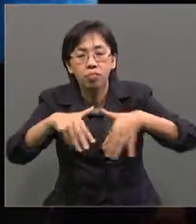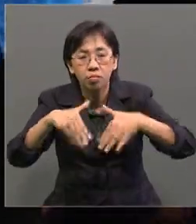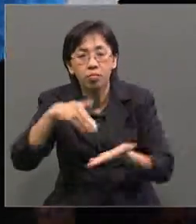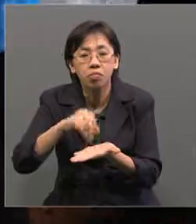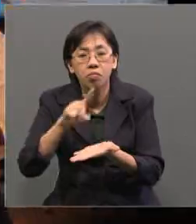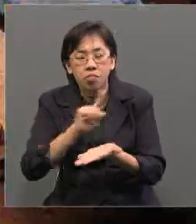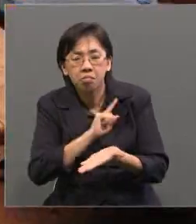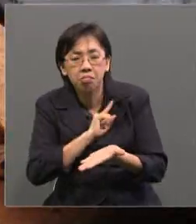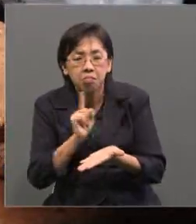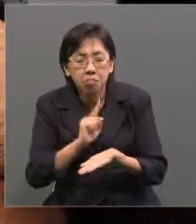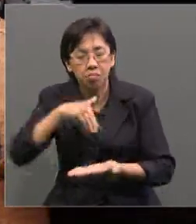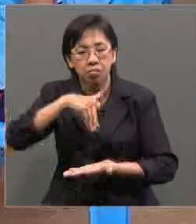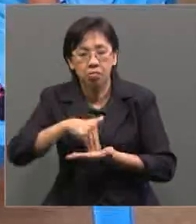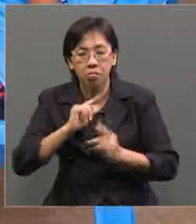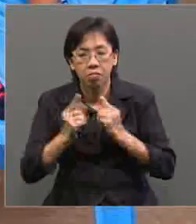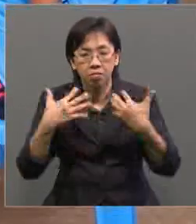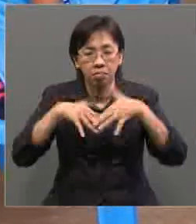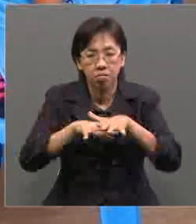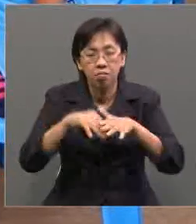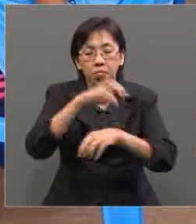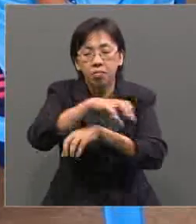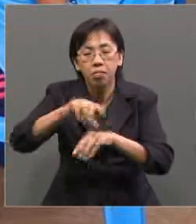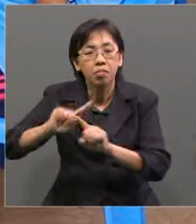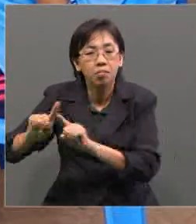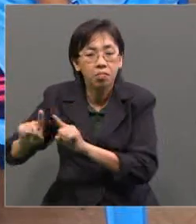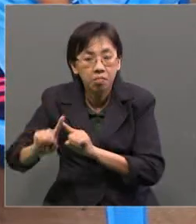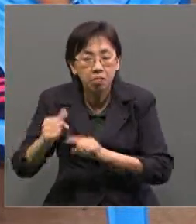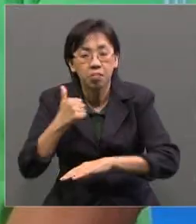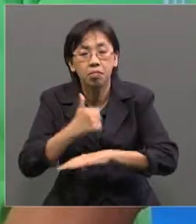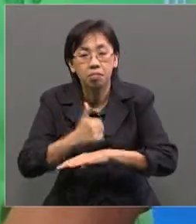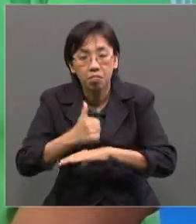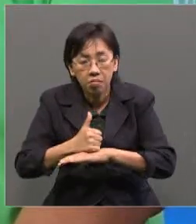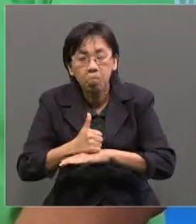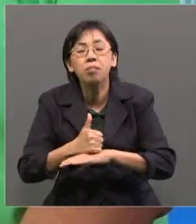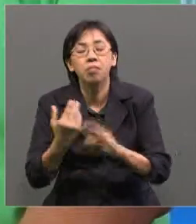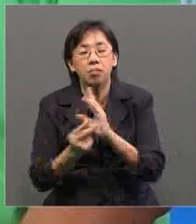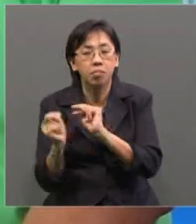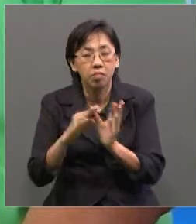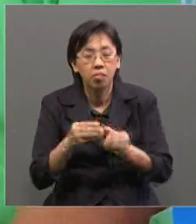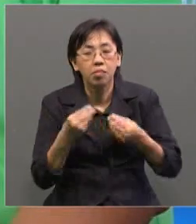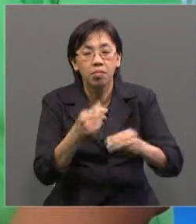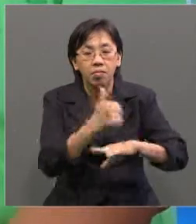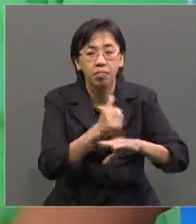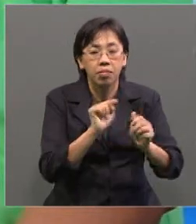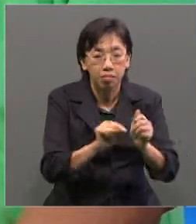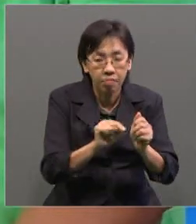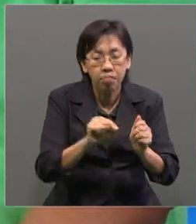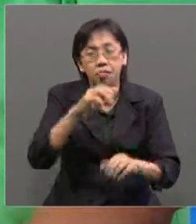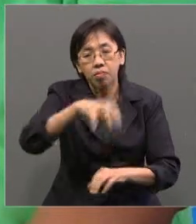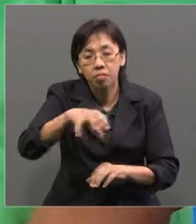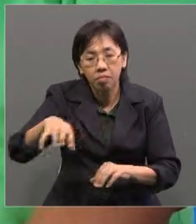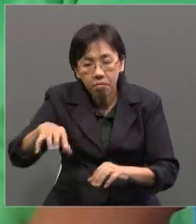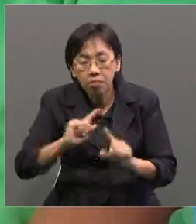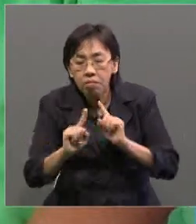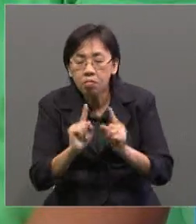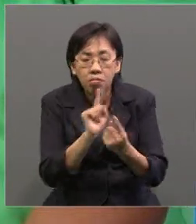นี้จะคอยทำหน้าที่เป็นตัวกลางในการประสานกับหน่วยงานต่างๆและผู้ว่ามอบหมายให้ในอำเภอและหน่วยงานที่เกี่ยวข้องให้ลงพื้นที่ไปคอยพบปะ